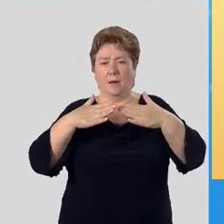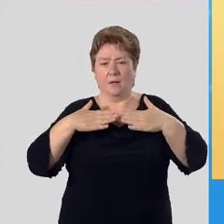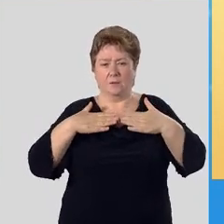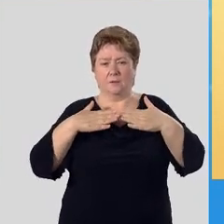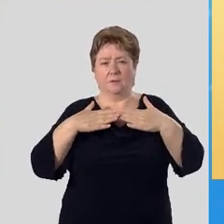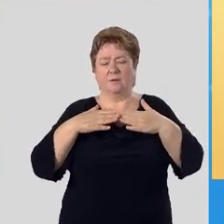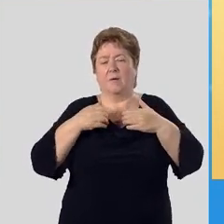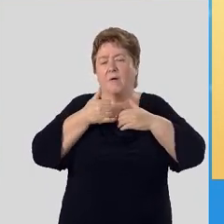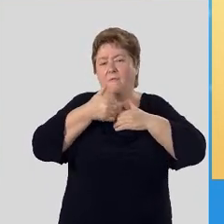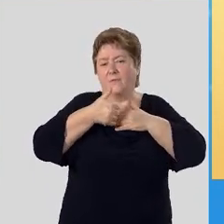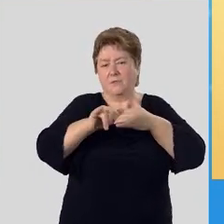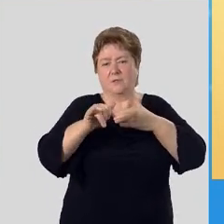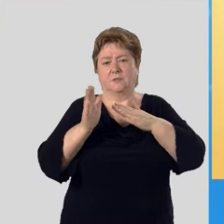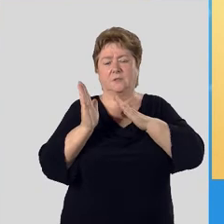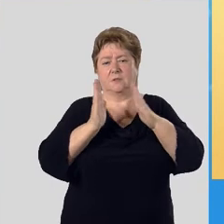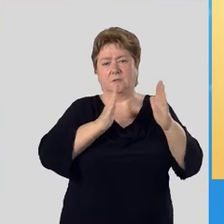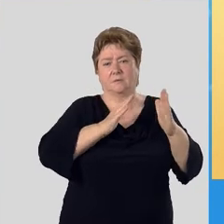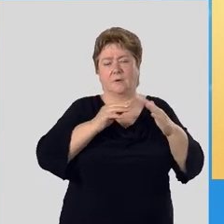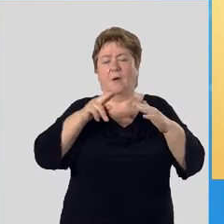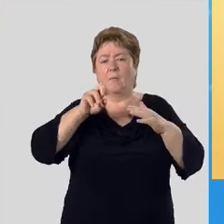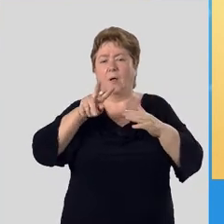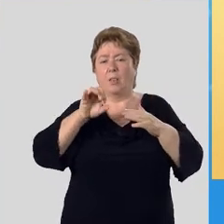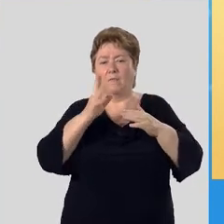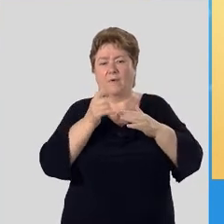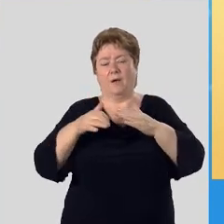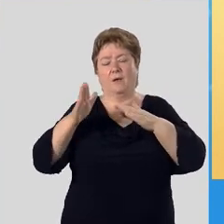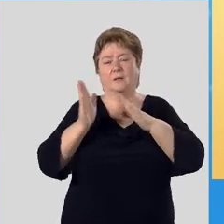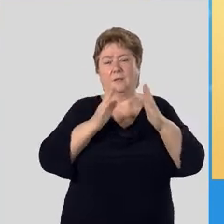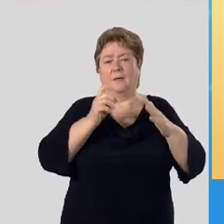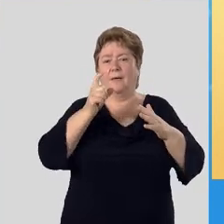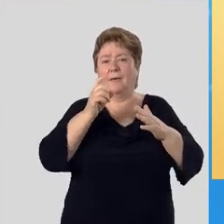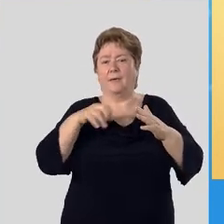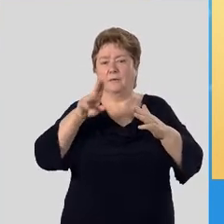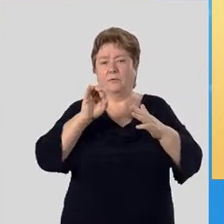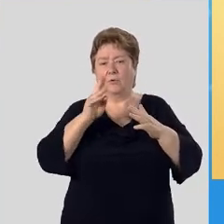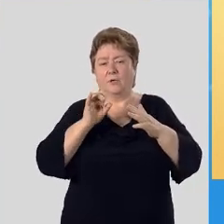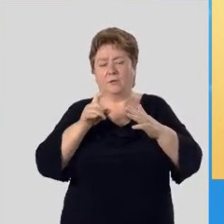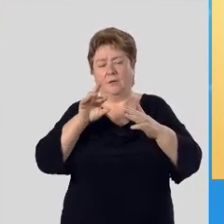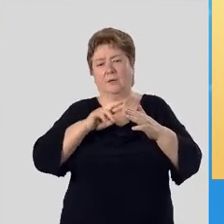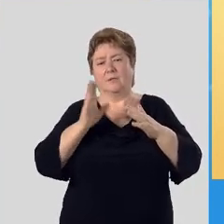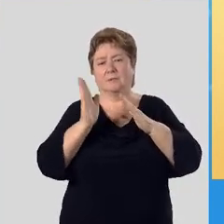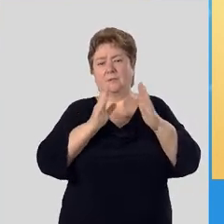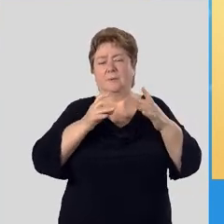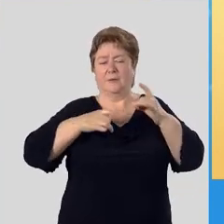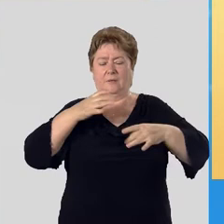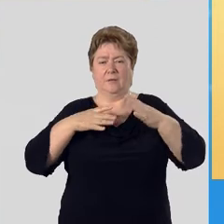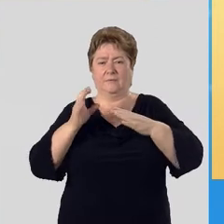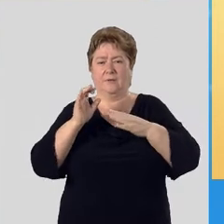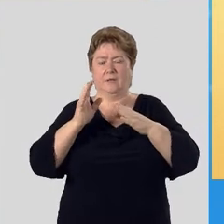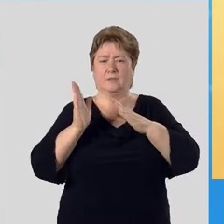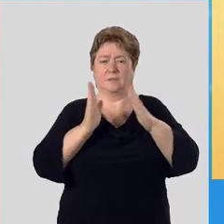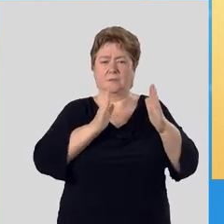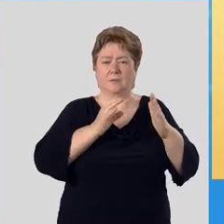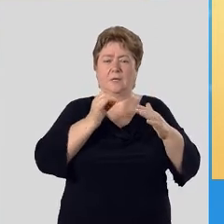дыхательная, выделительная система, половая система, эндокринная система, нервная система